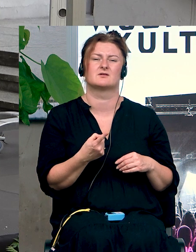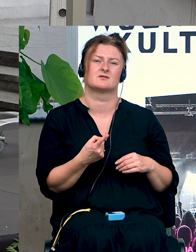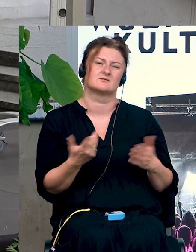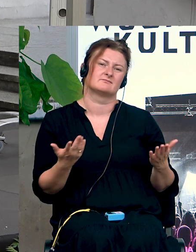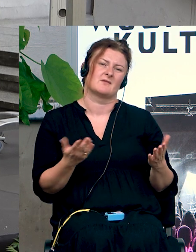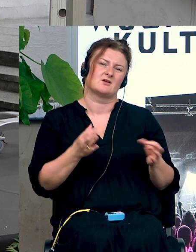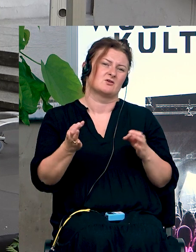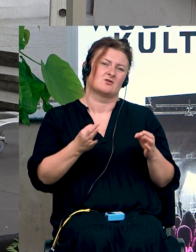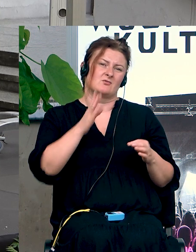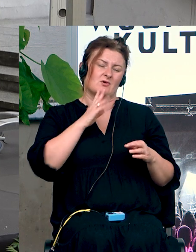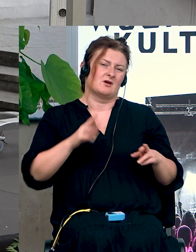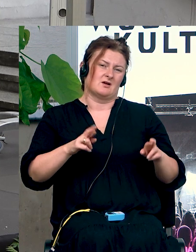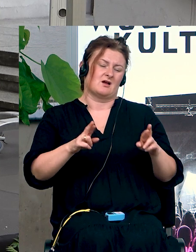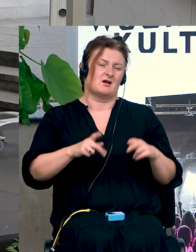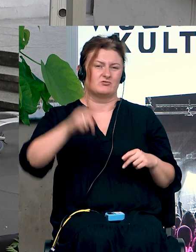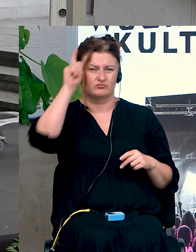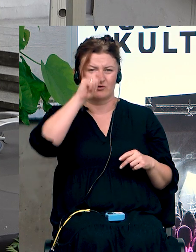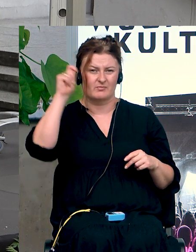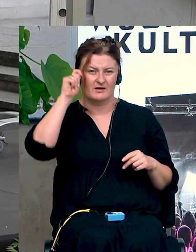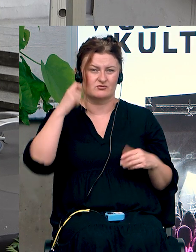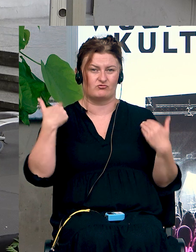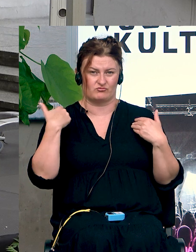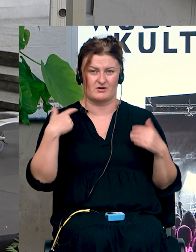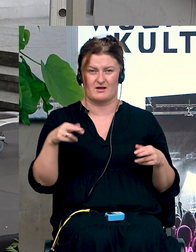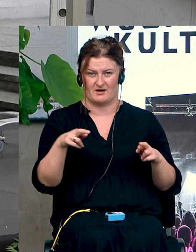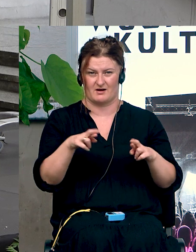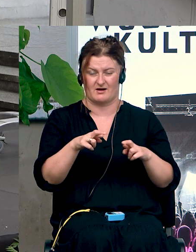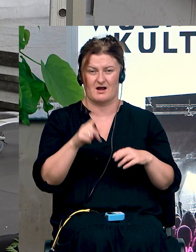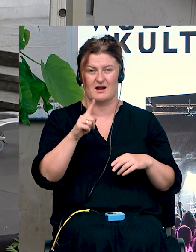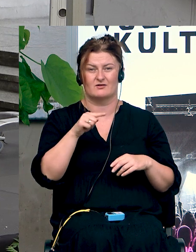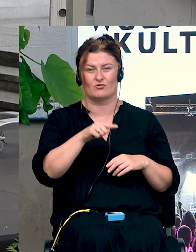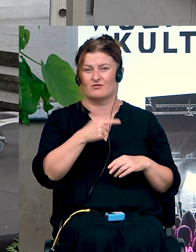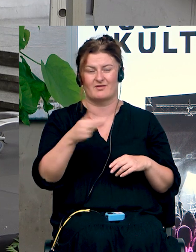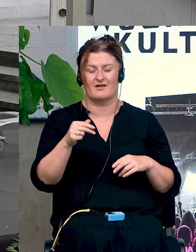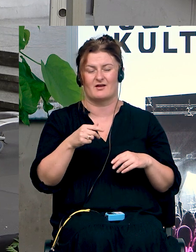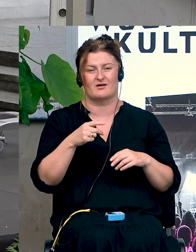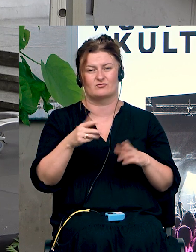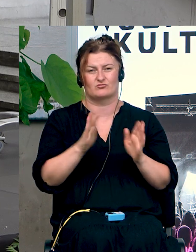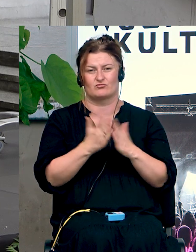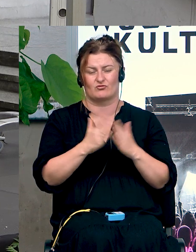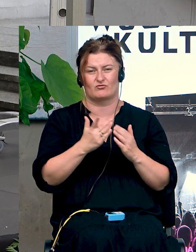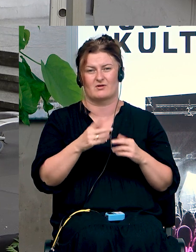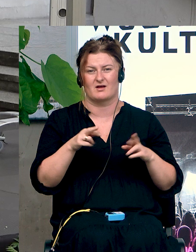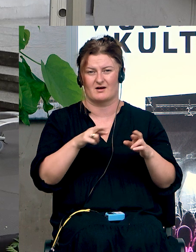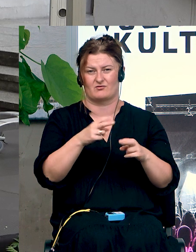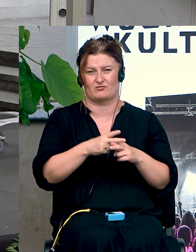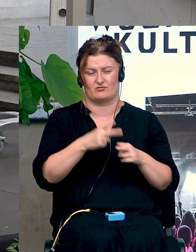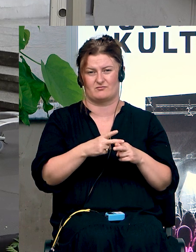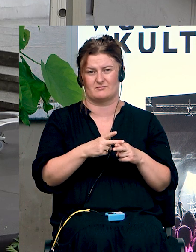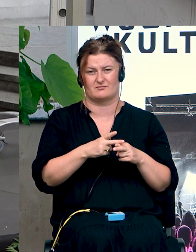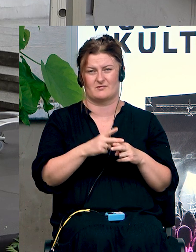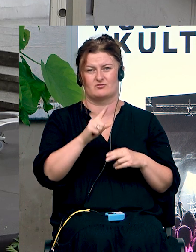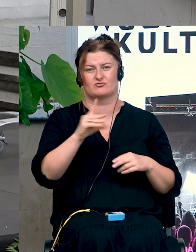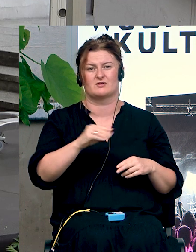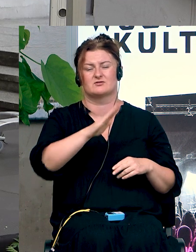живе з раком, але ця книжка не про рак. От діти живуть під час війни, але ми можемо розповідати їм не